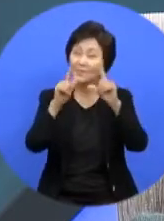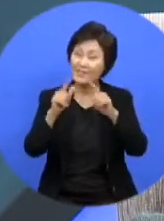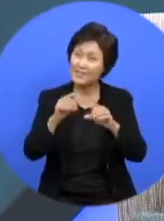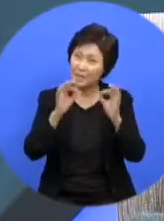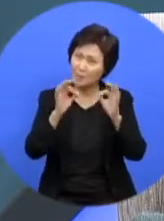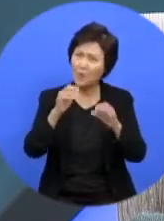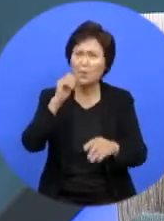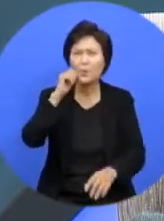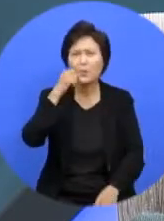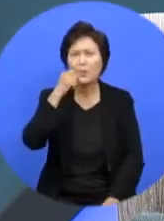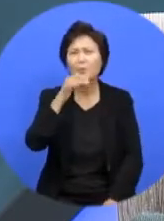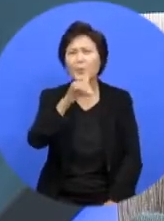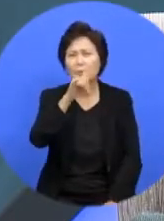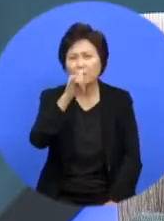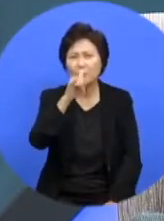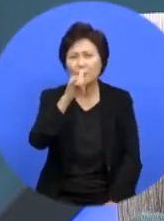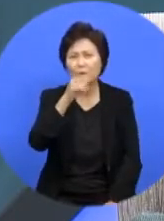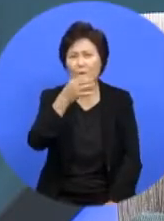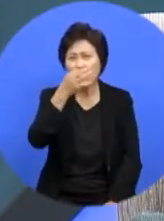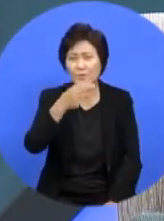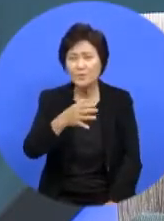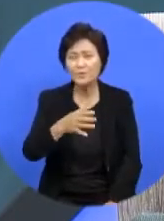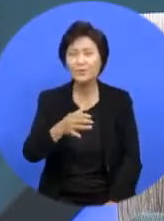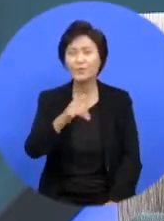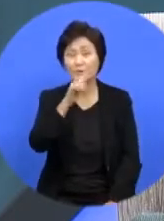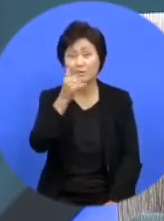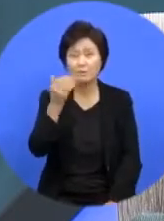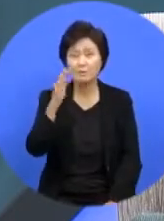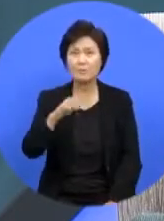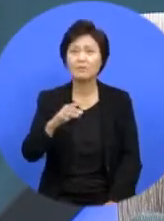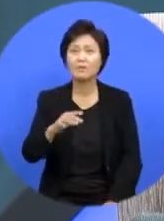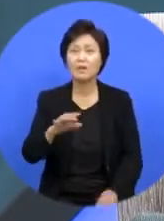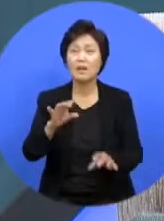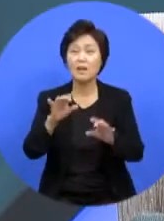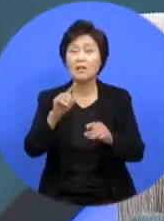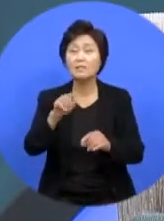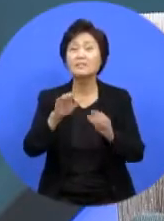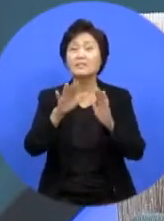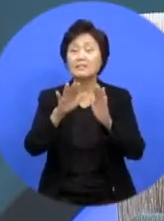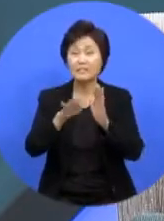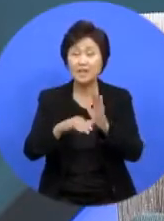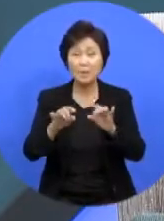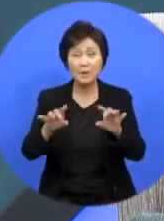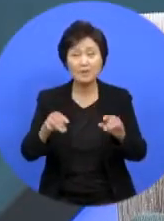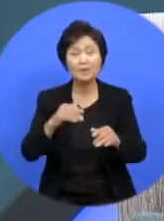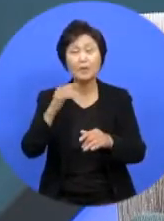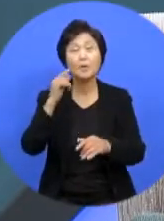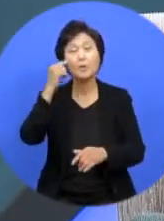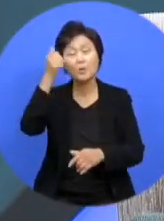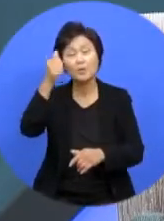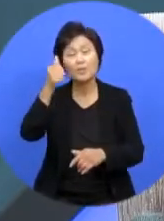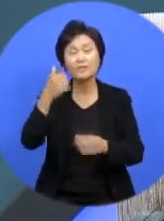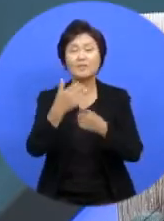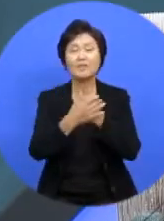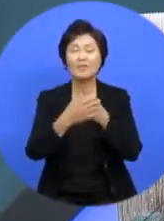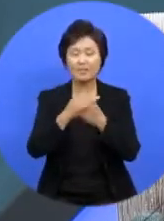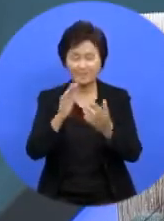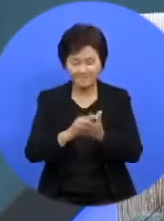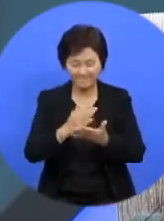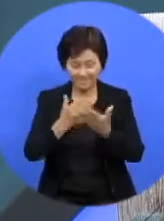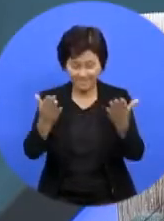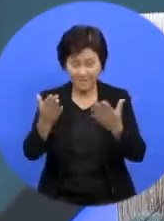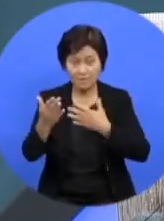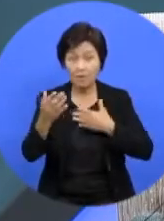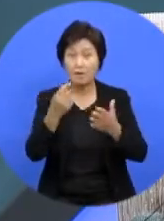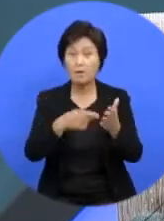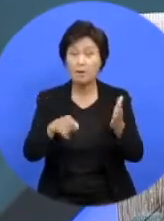점도 있었고 네. 생활이 힘든 점도 있었는데 예. 목사님께서 은혜를 베푸시면서 저를 위해서 저를